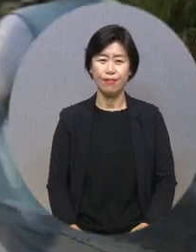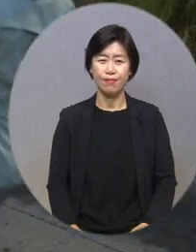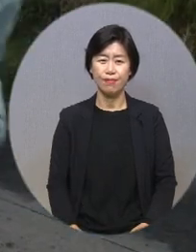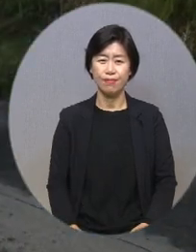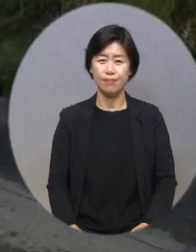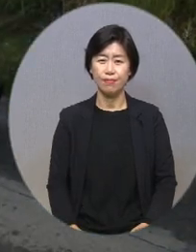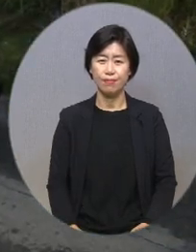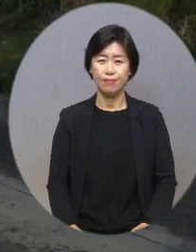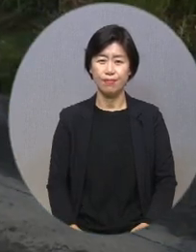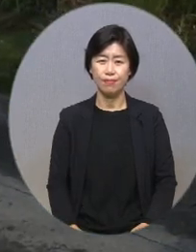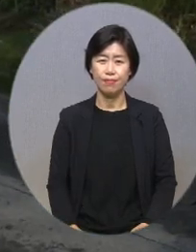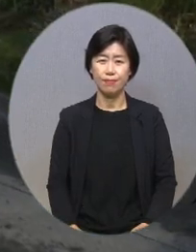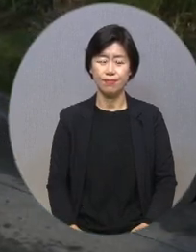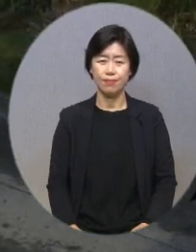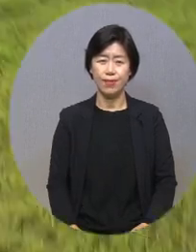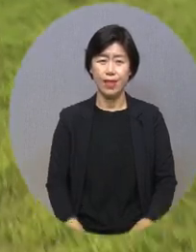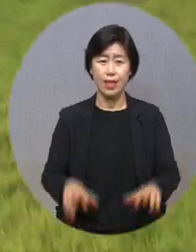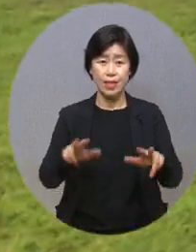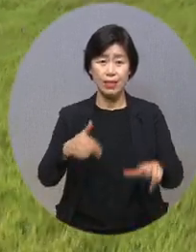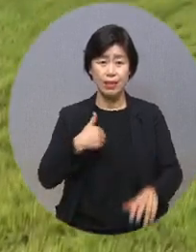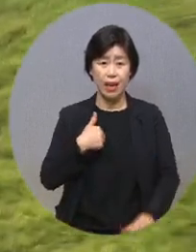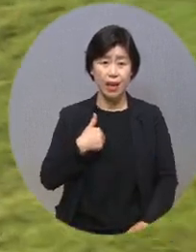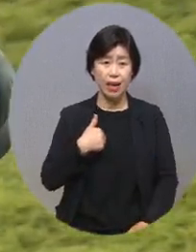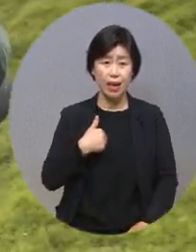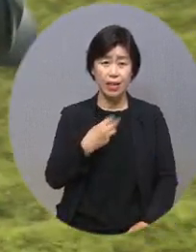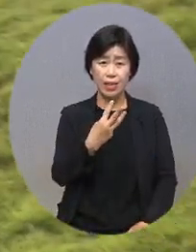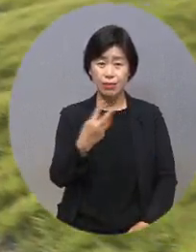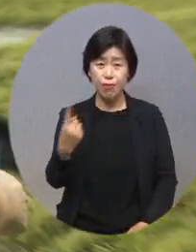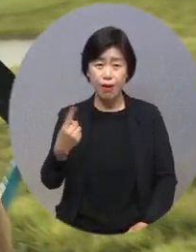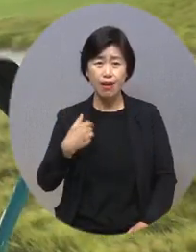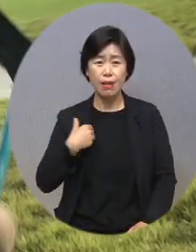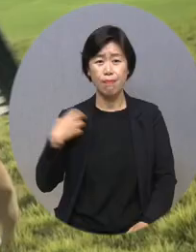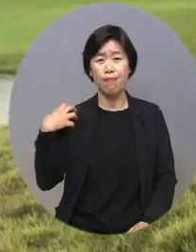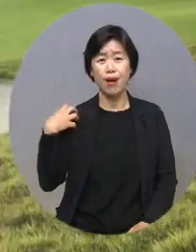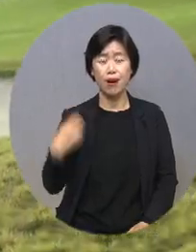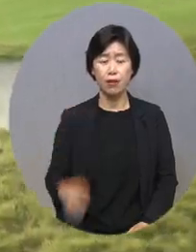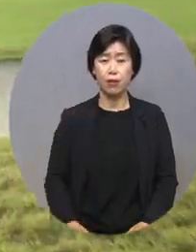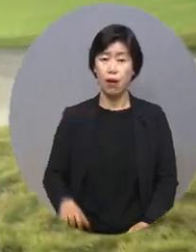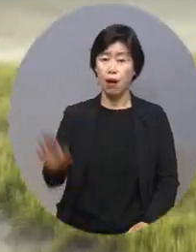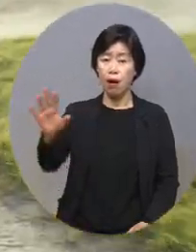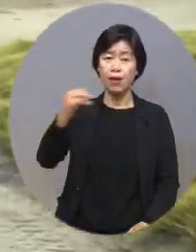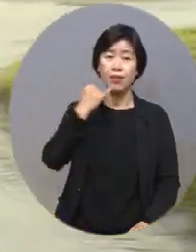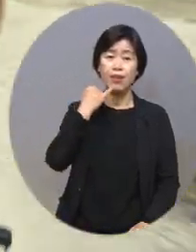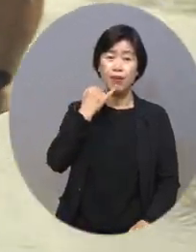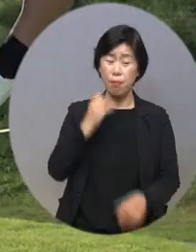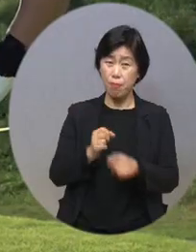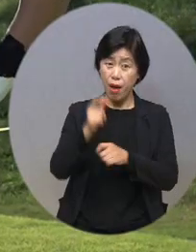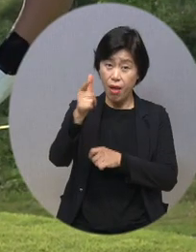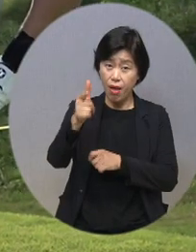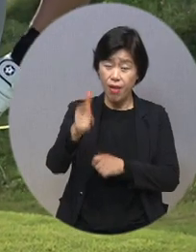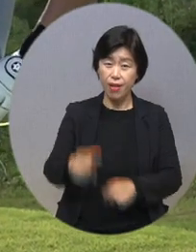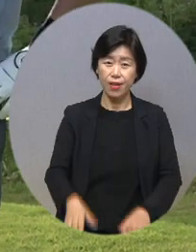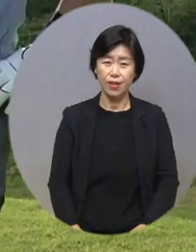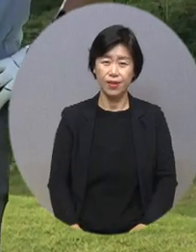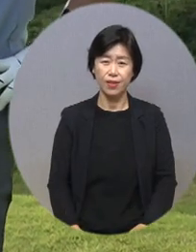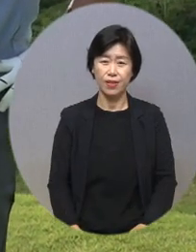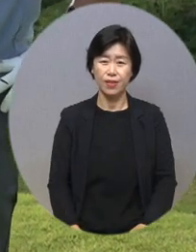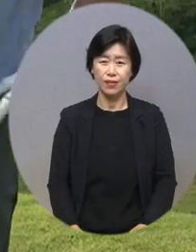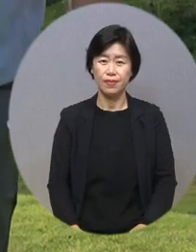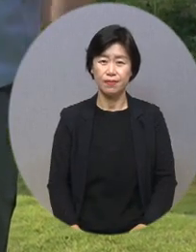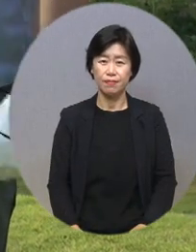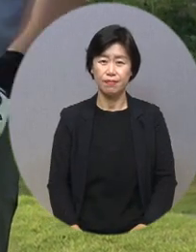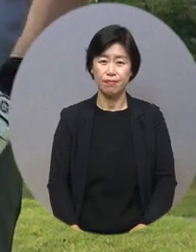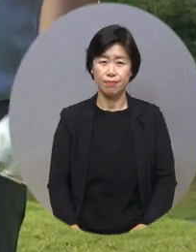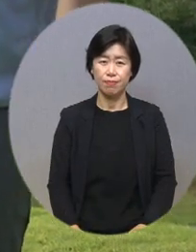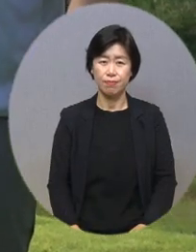어? 내가 더 쓰려고 해야 되잖아 그러면. 아니야 괜찮아. 어떻게 멀리 왔어? 짧게 쳐. 자신 있는 걸 쳐.